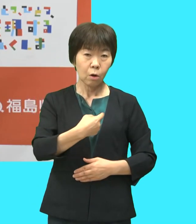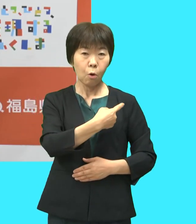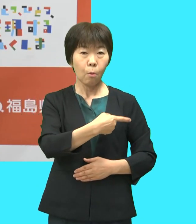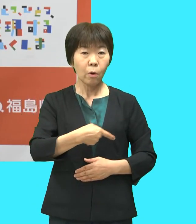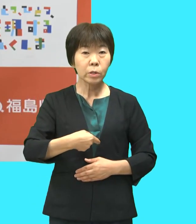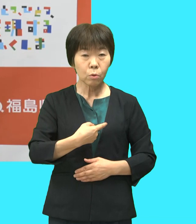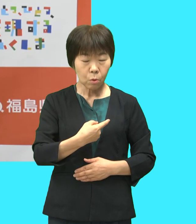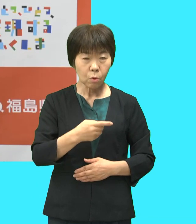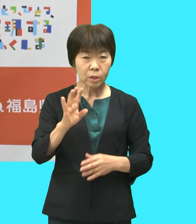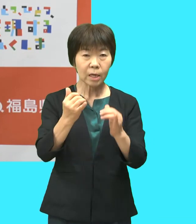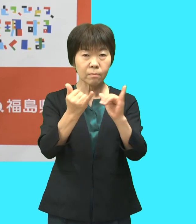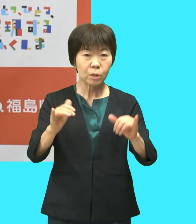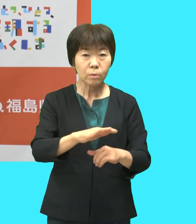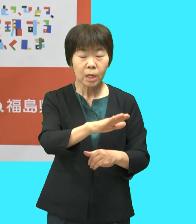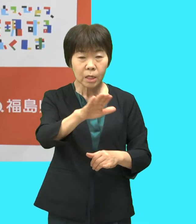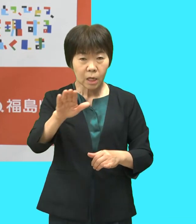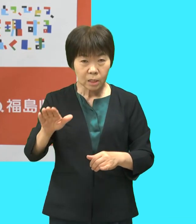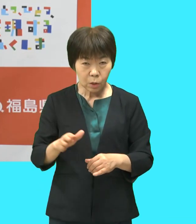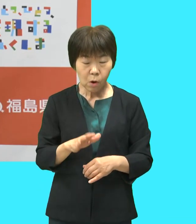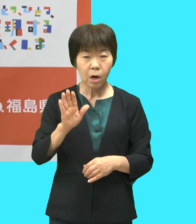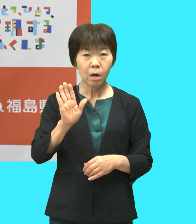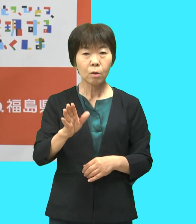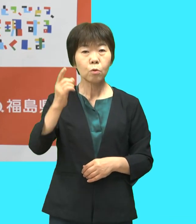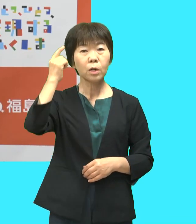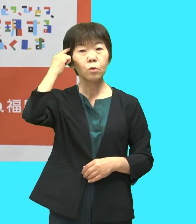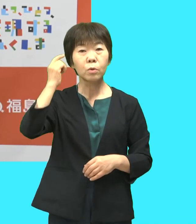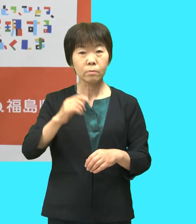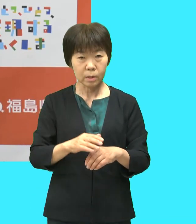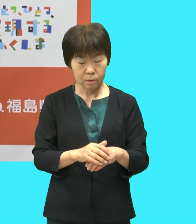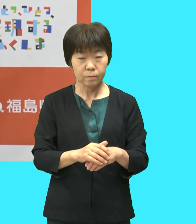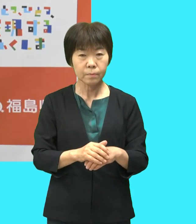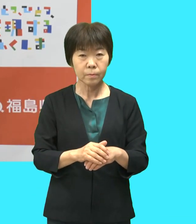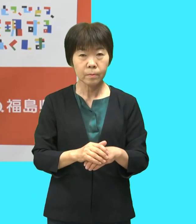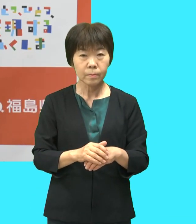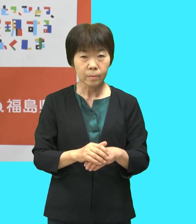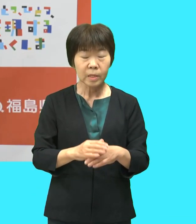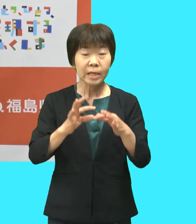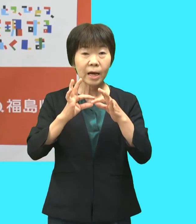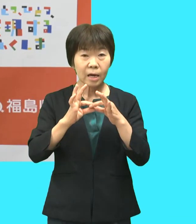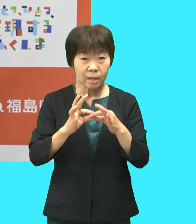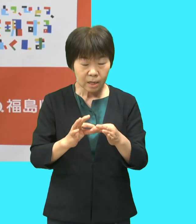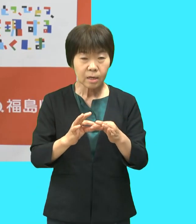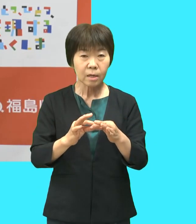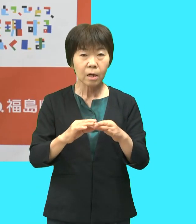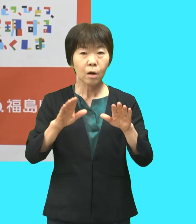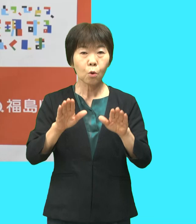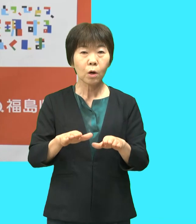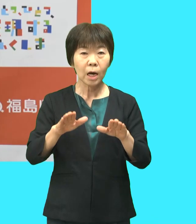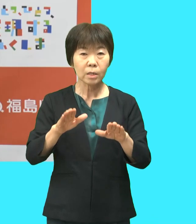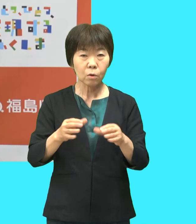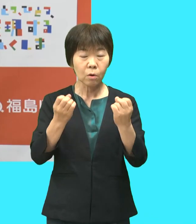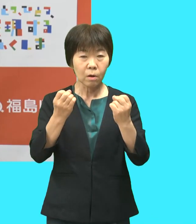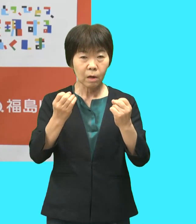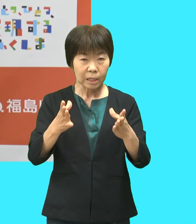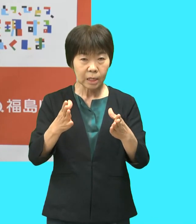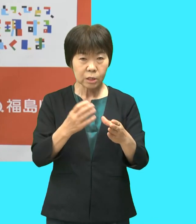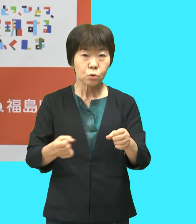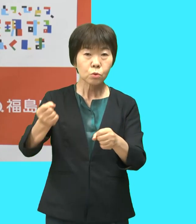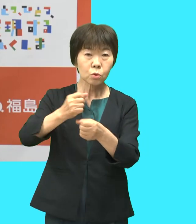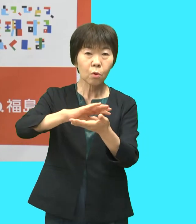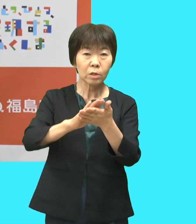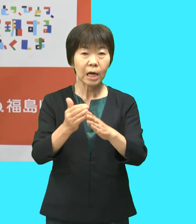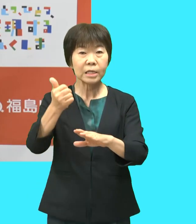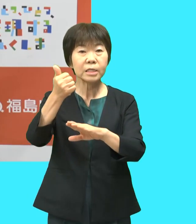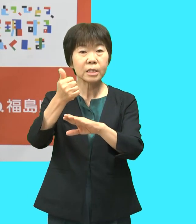が持たれる部分はあろうかと思います。だからこそ今回の新しい復興大臣